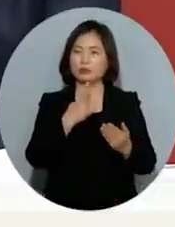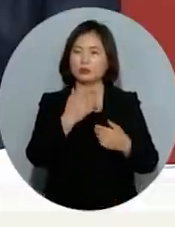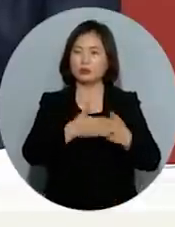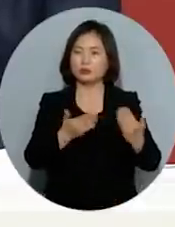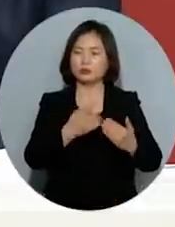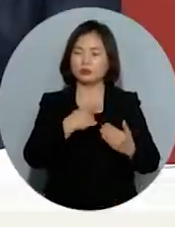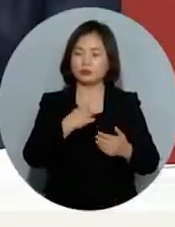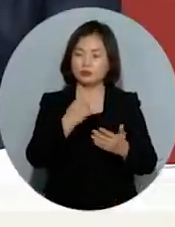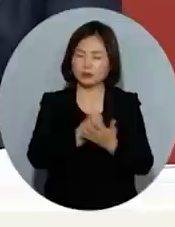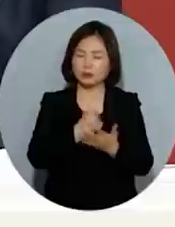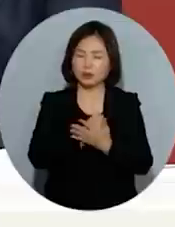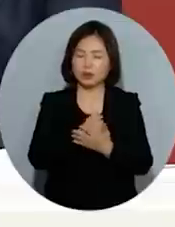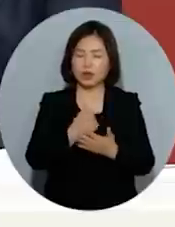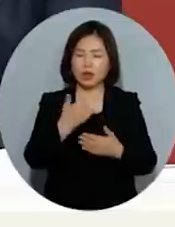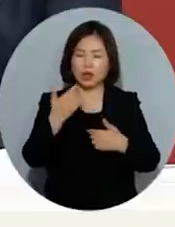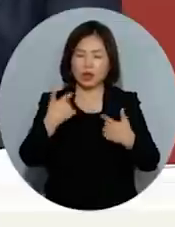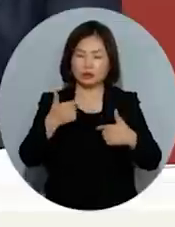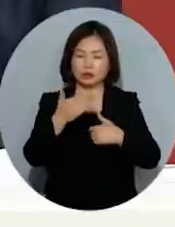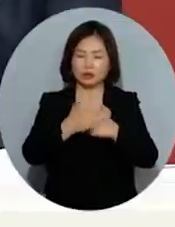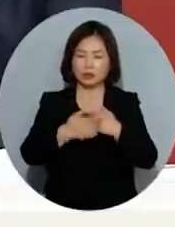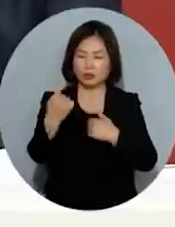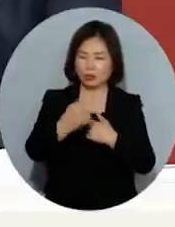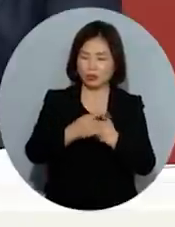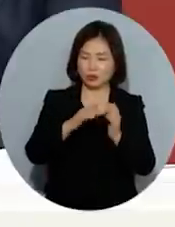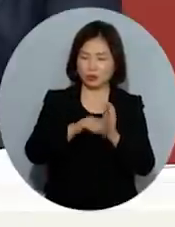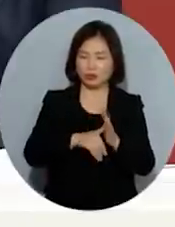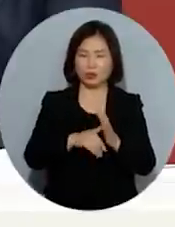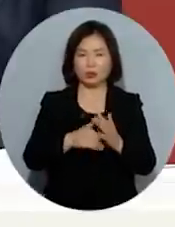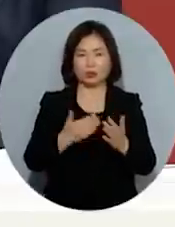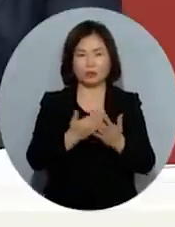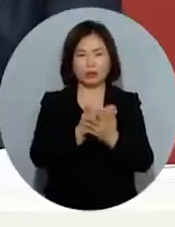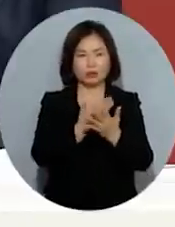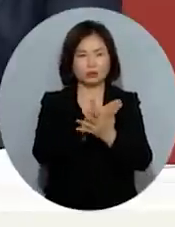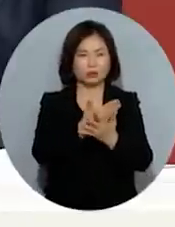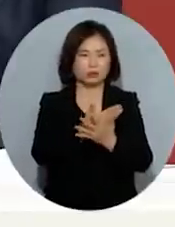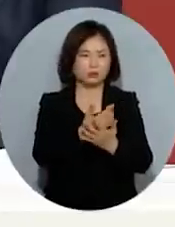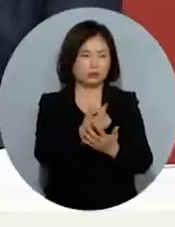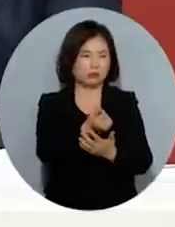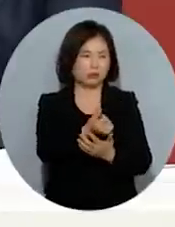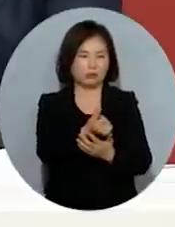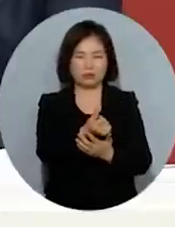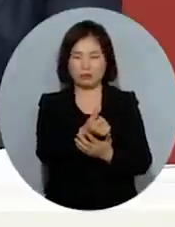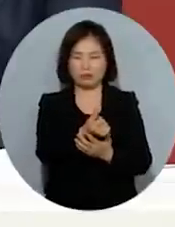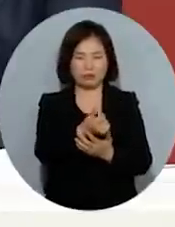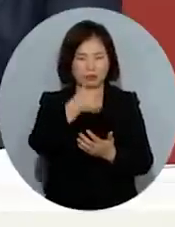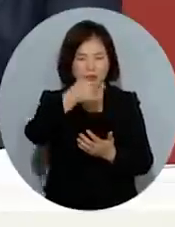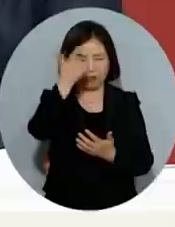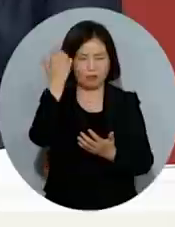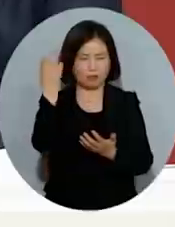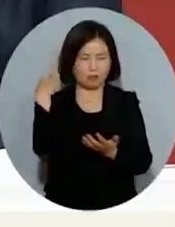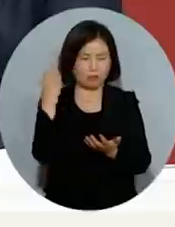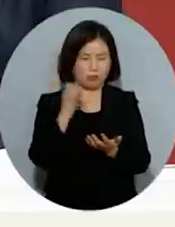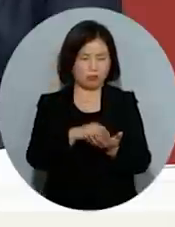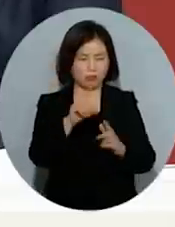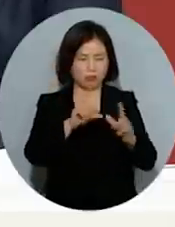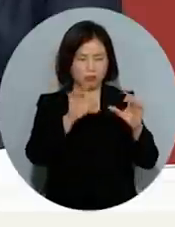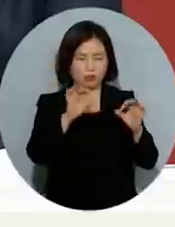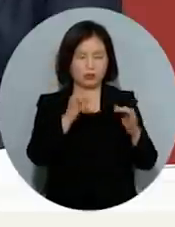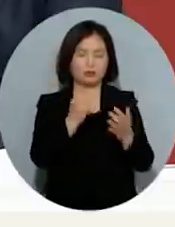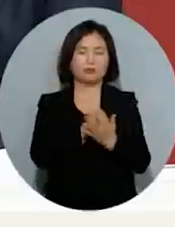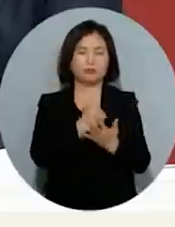마음으로 올 때마다 대구가 크게 발전해 있지 않은 그 과거 모습 그대로 있는 것을 보고 참